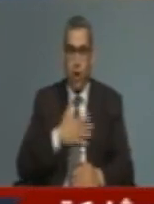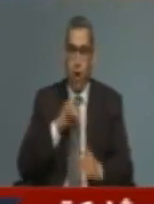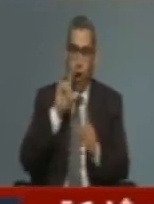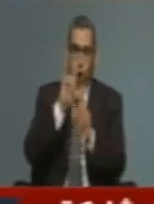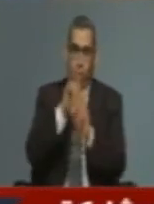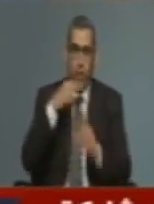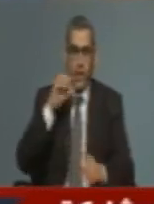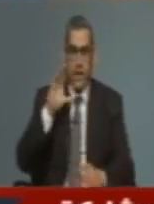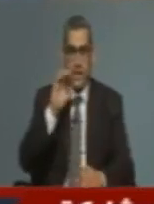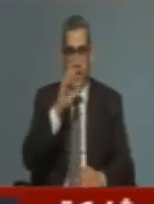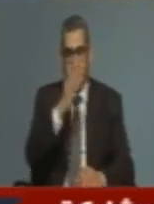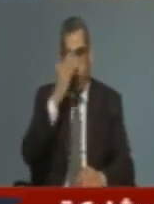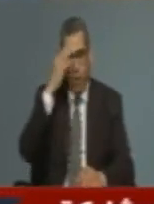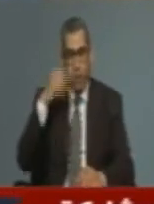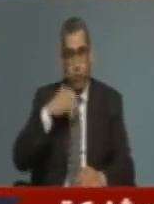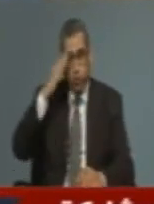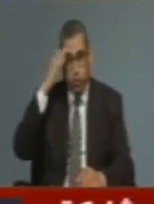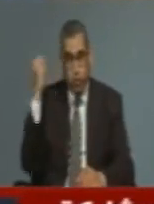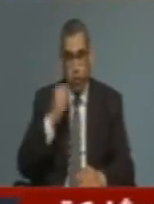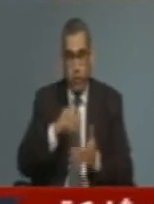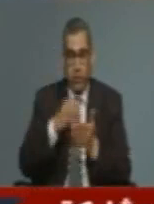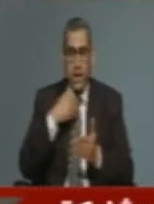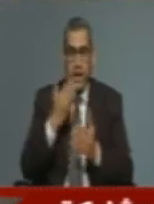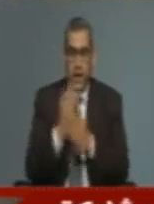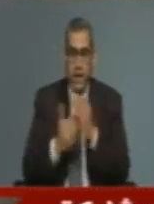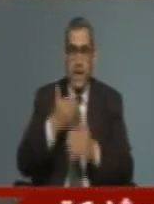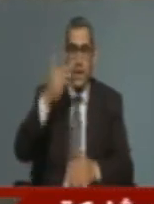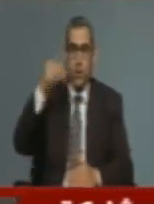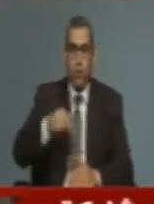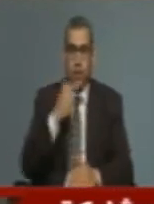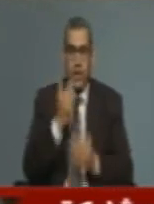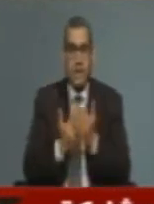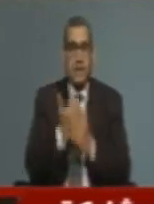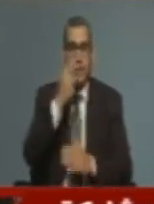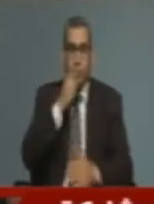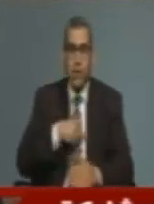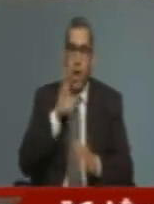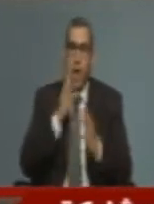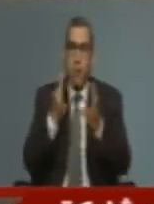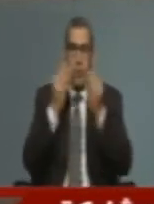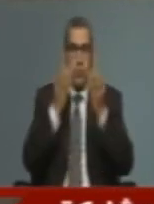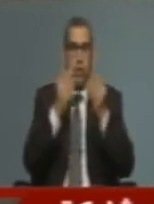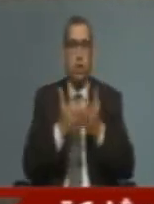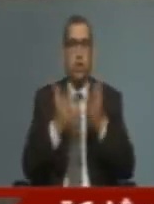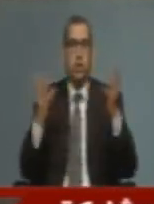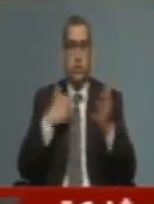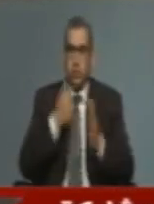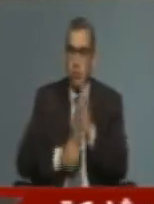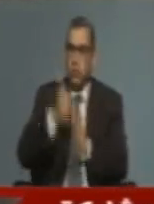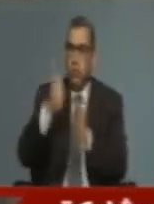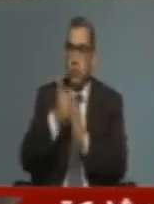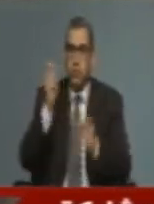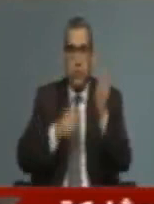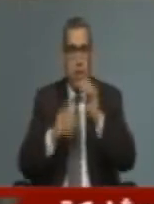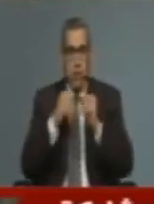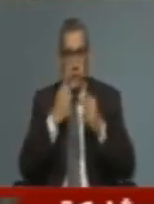الرئيس، وبنشكر حضرتك على مبادرة جيل جديد اللي احنا فيها اتعلمنا حاجات كتير، وشفنا الانجازات اللي اتحققت في بلدنا